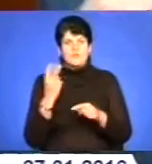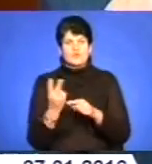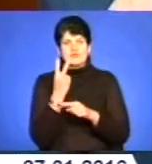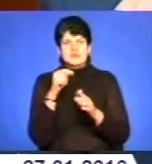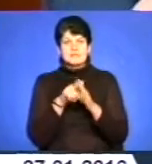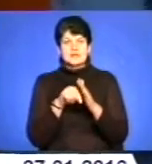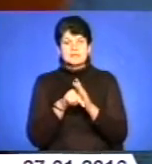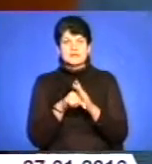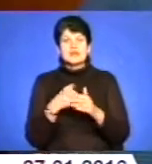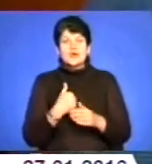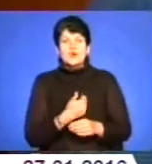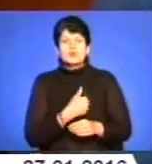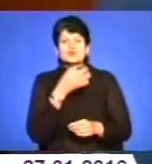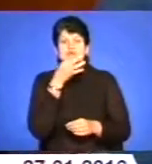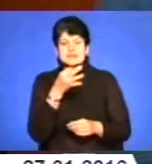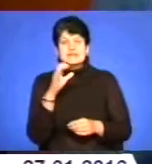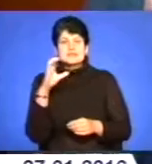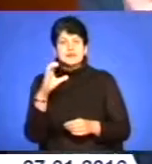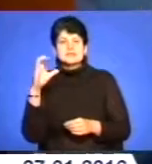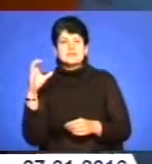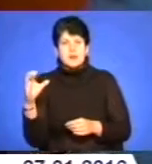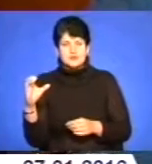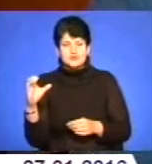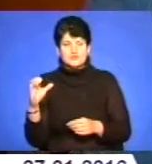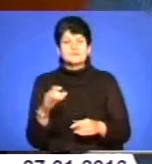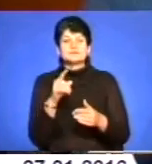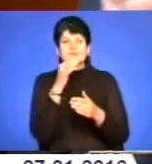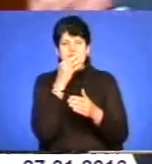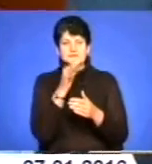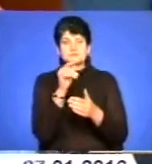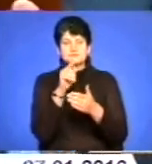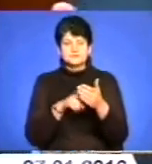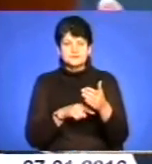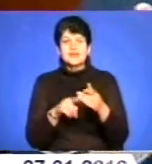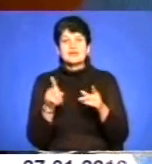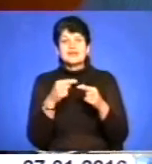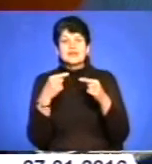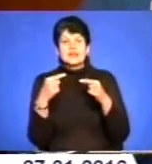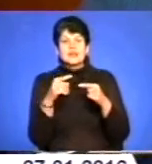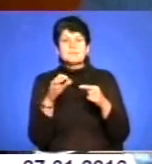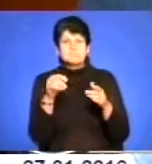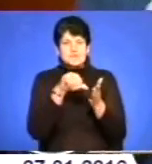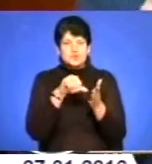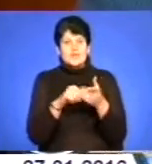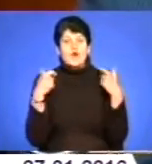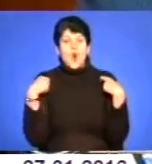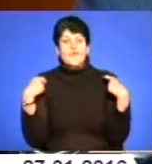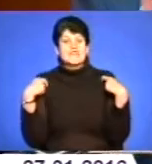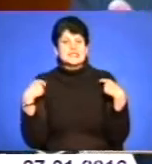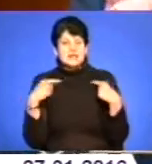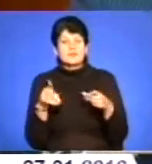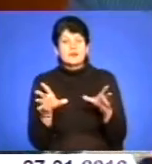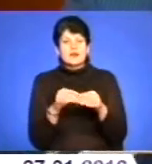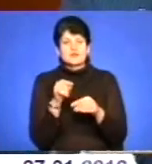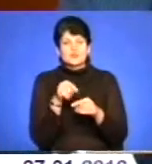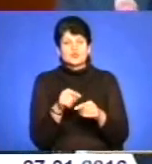призначенням. Я хочу запевнити, Степане Степановичу, вас запевнити, вашого Володимира Петровича, тут присутніх офіцерів, що ми цю роботу разом з